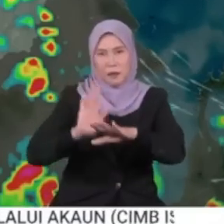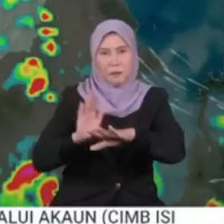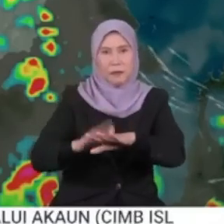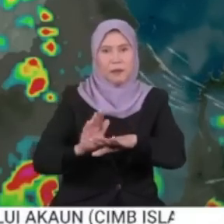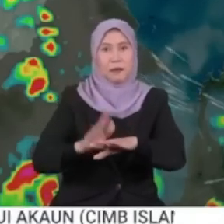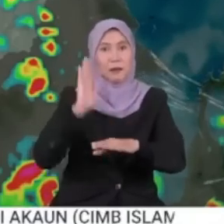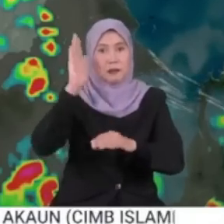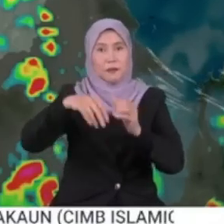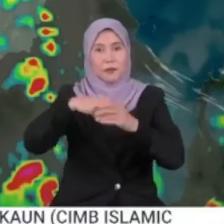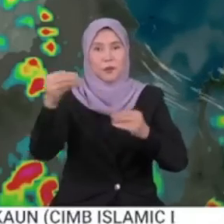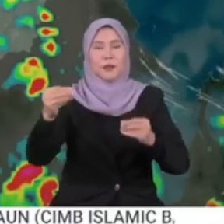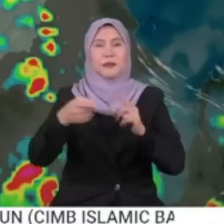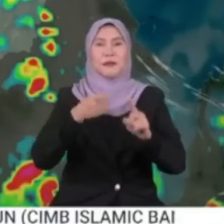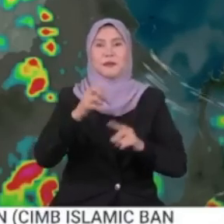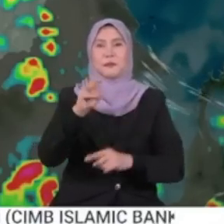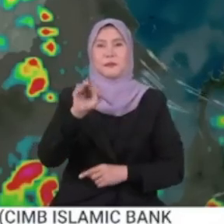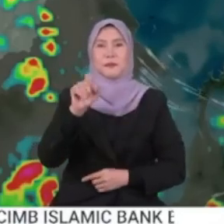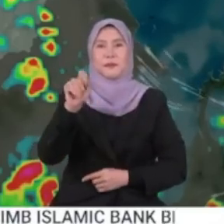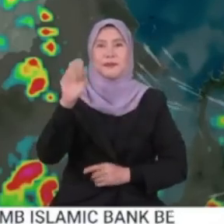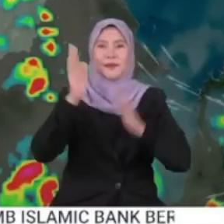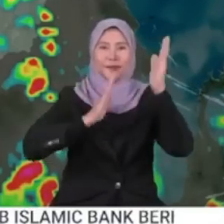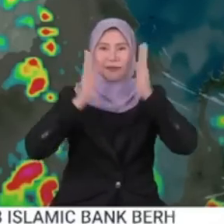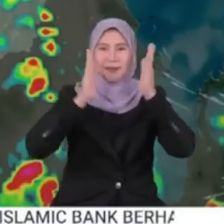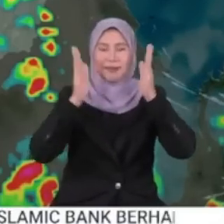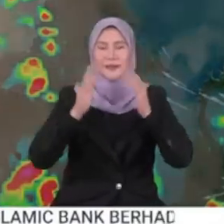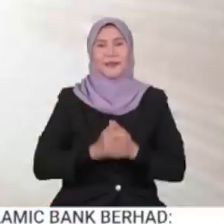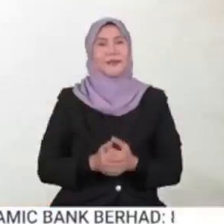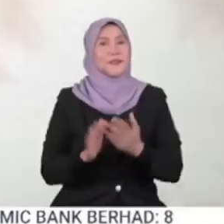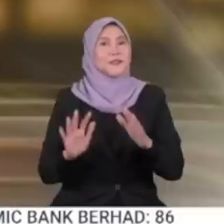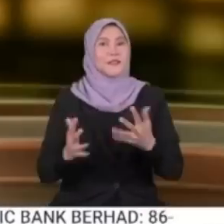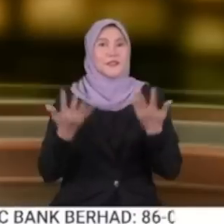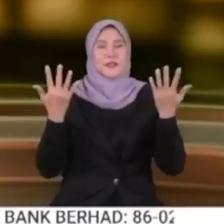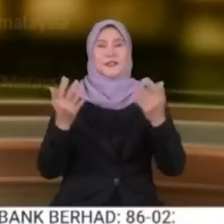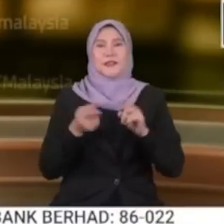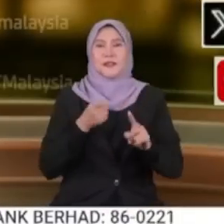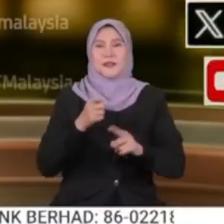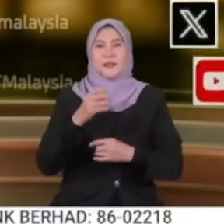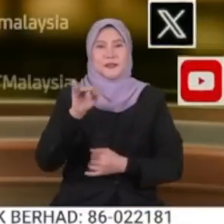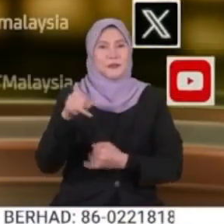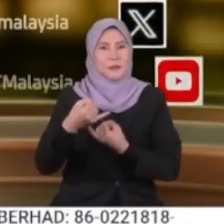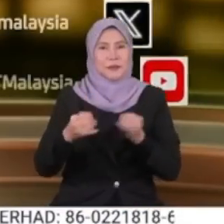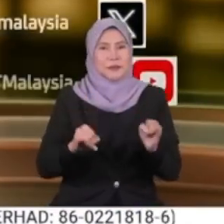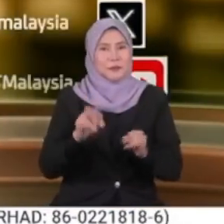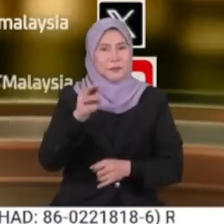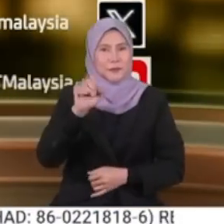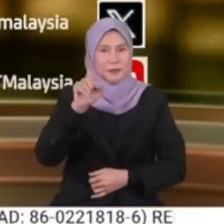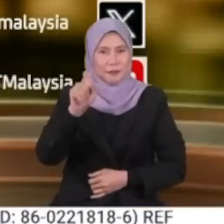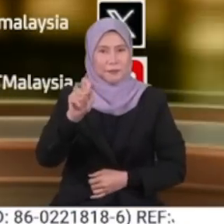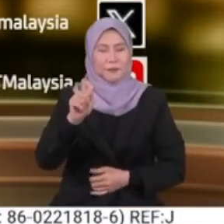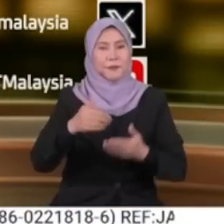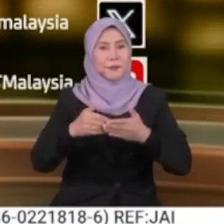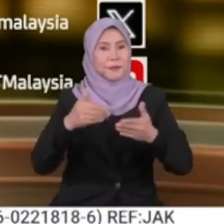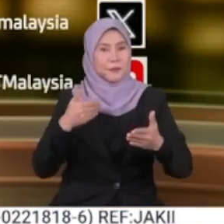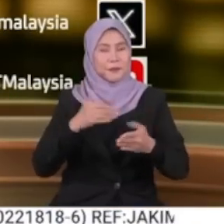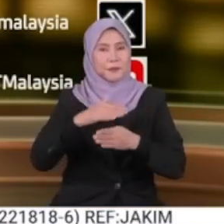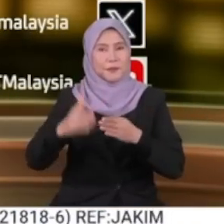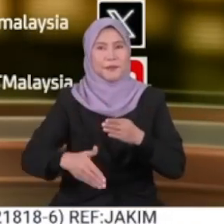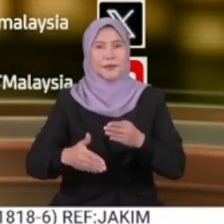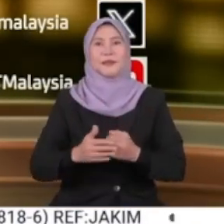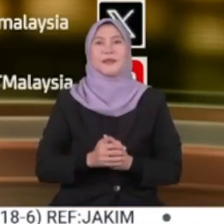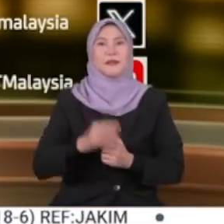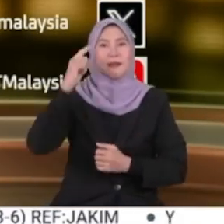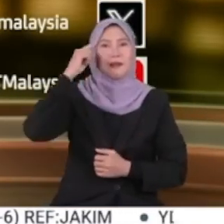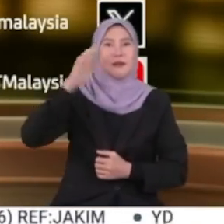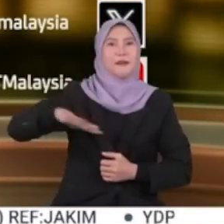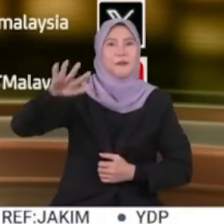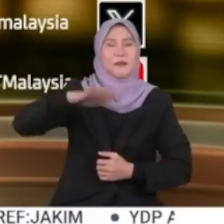amaran yang bakal dikeluarkan oleh Met Malaysia. Baiklah, sekian sahaja laporan cuaca daripada Met Malaysia buat masa kini. Sebelum kita berpisah, kita lihat dulu